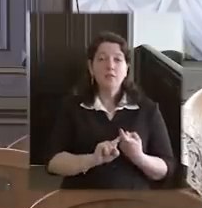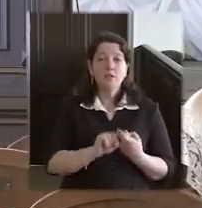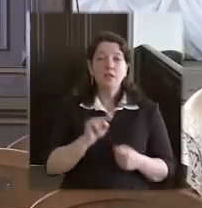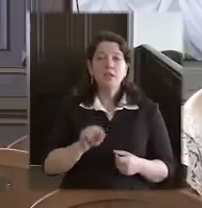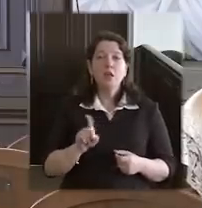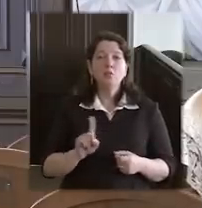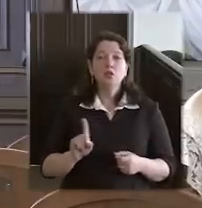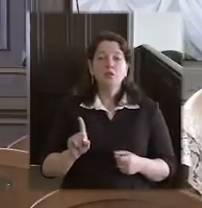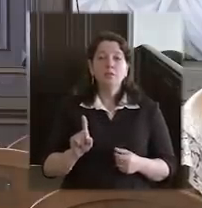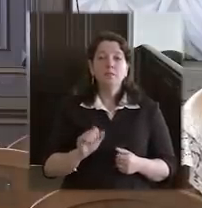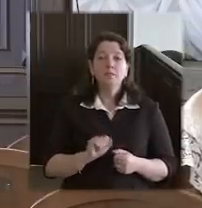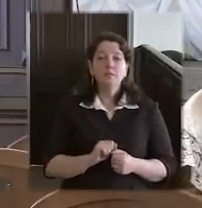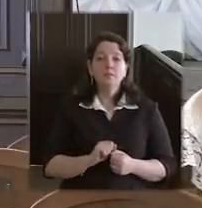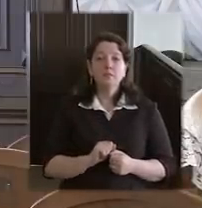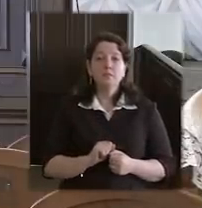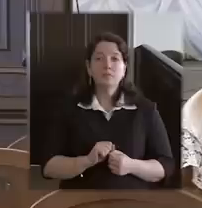нечто иное,